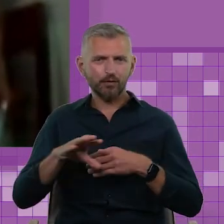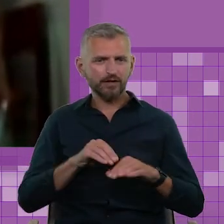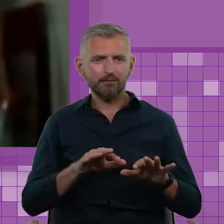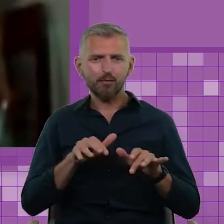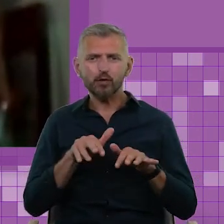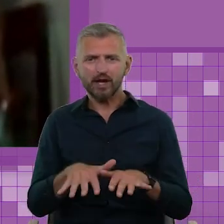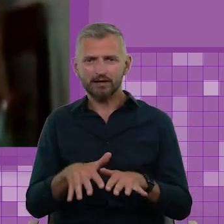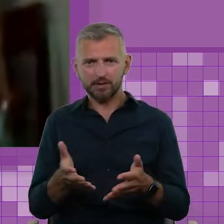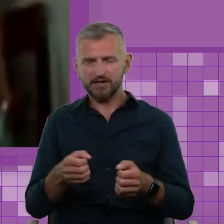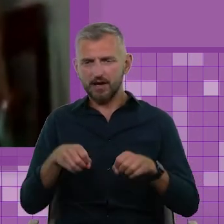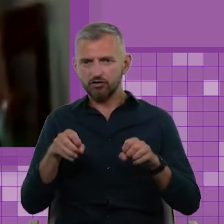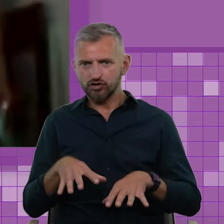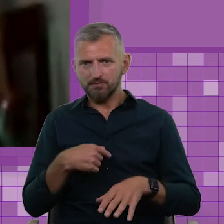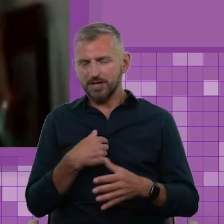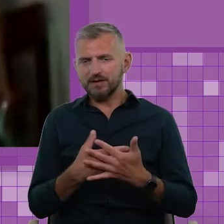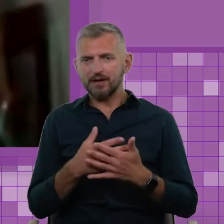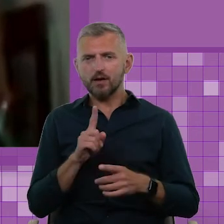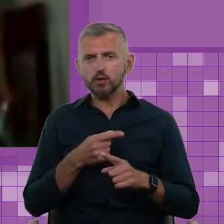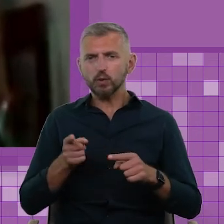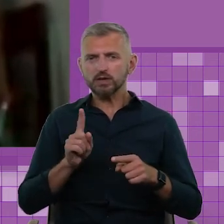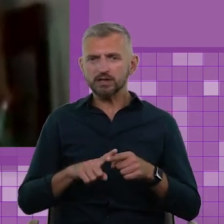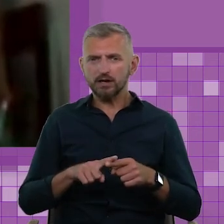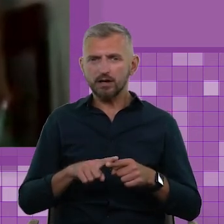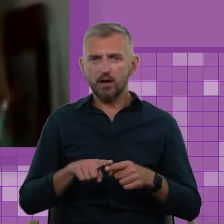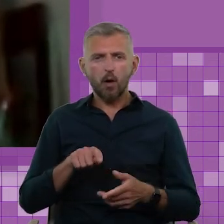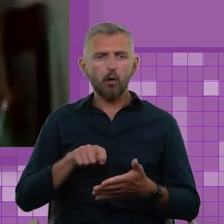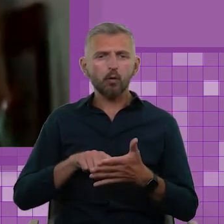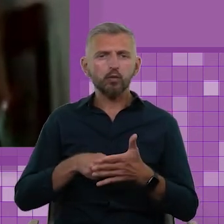прийняття рішень. Тому що мені здається, що це ключ